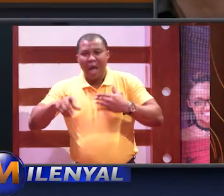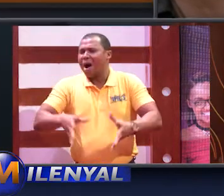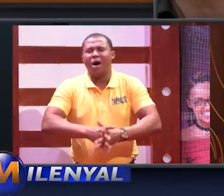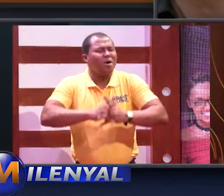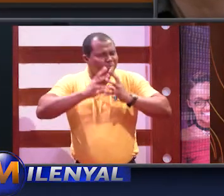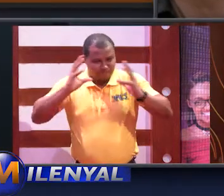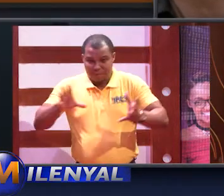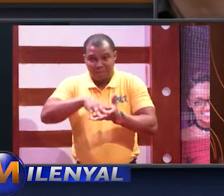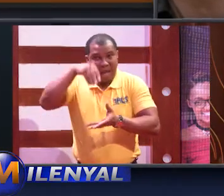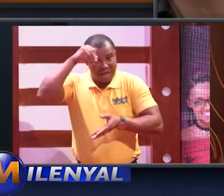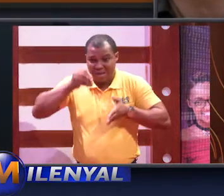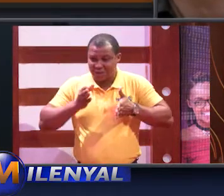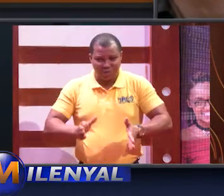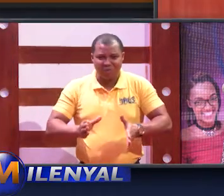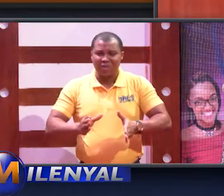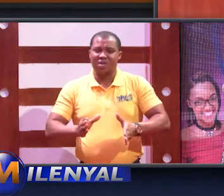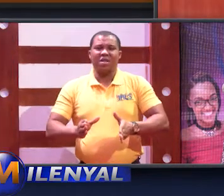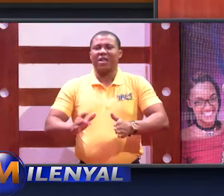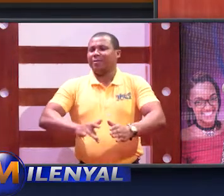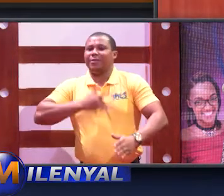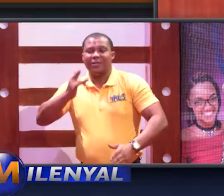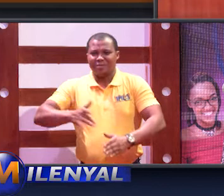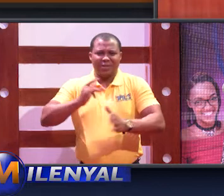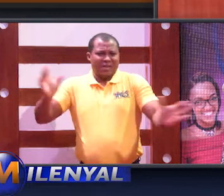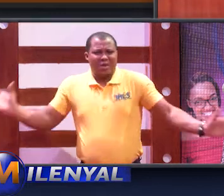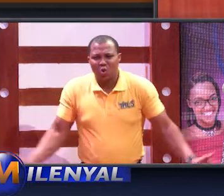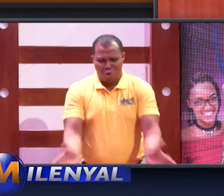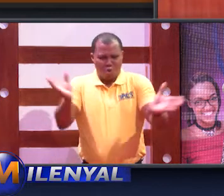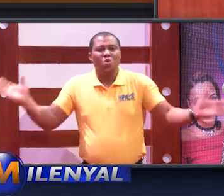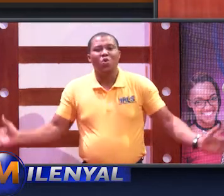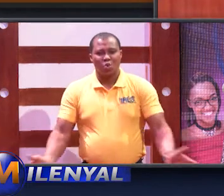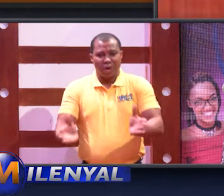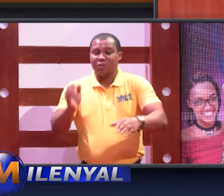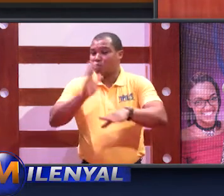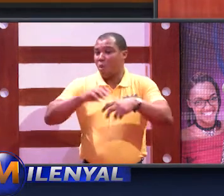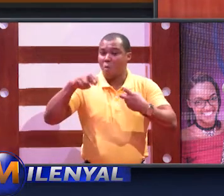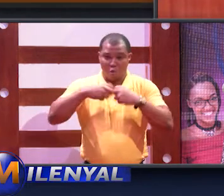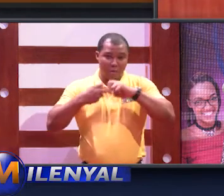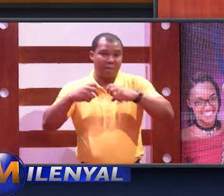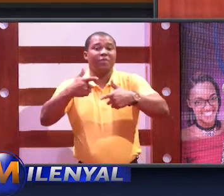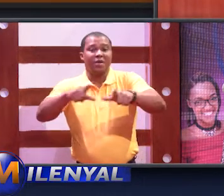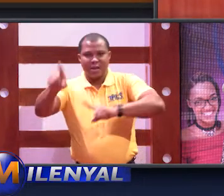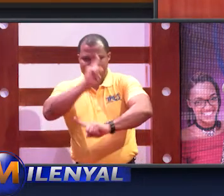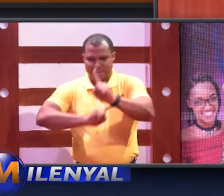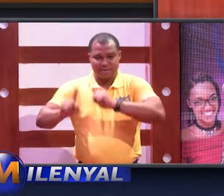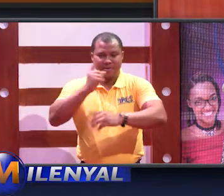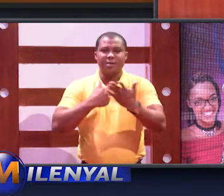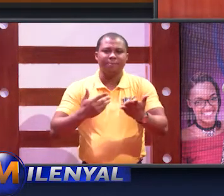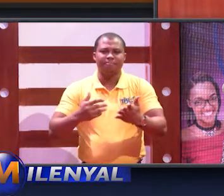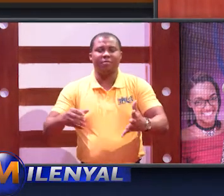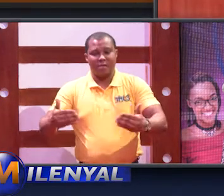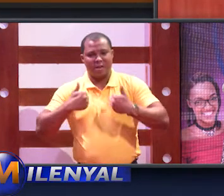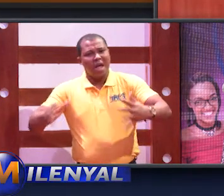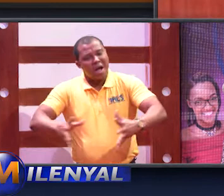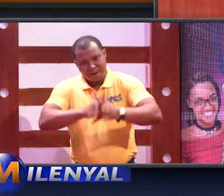par rapport avec un ensemble de mouvements de sensibilisation de plaidoyer qu'a fait sous question en Haïti ces derniers jours donc d'un pile